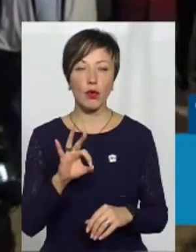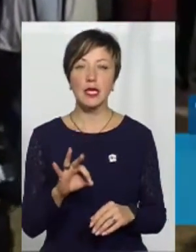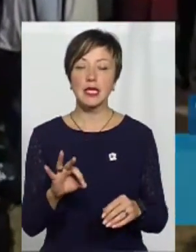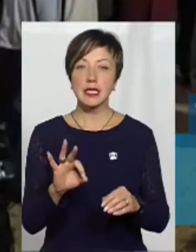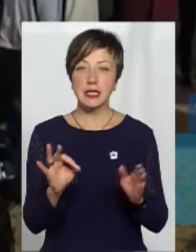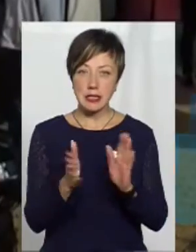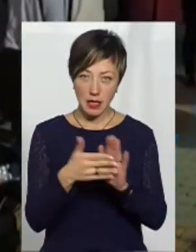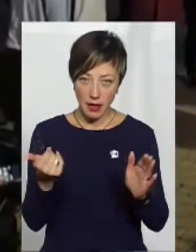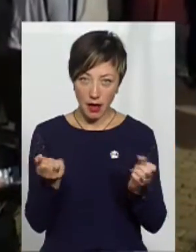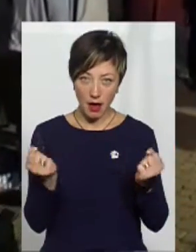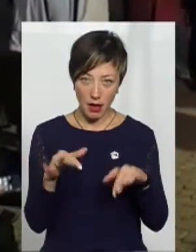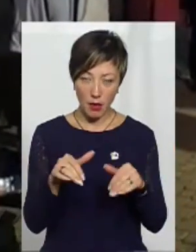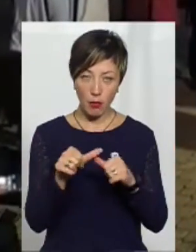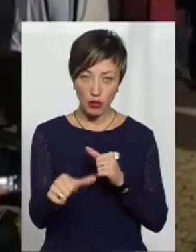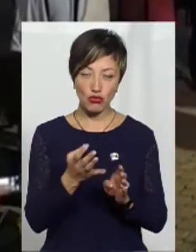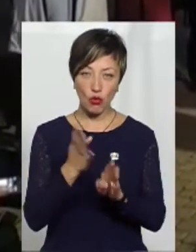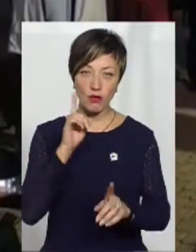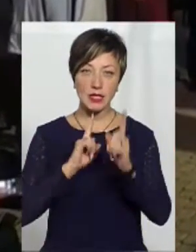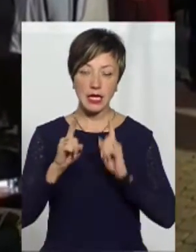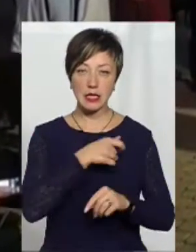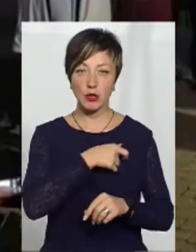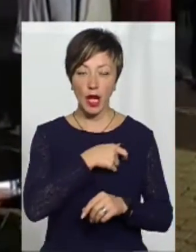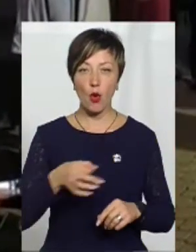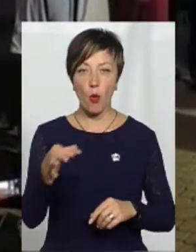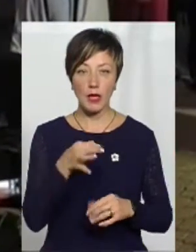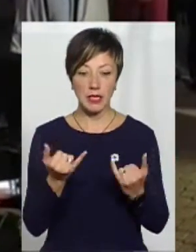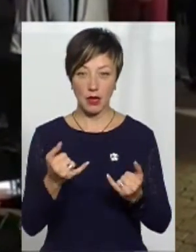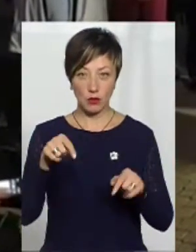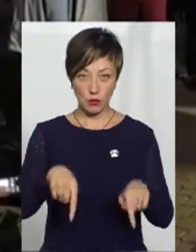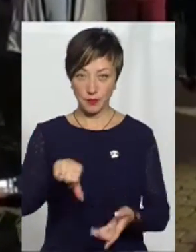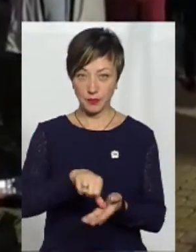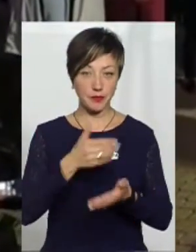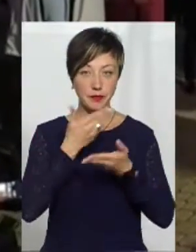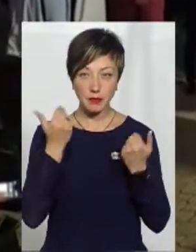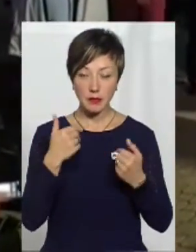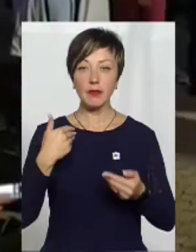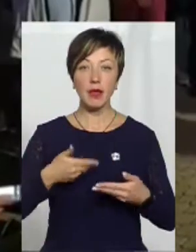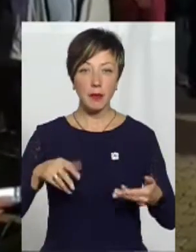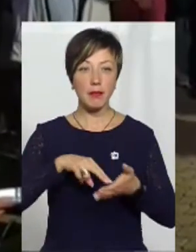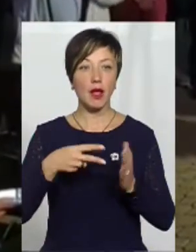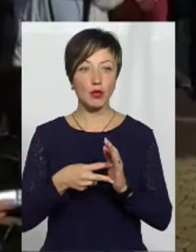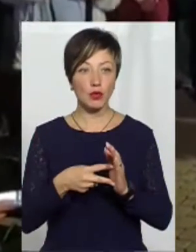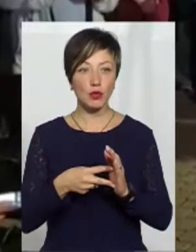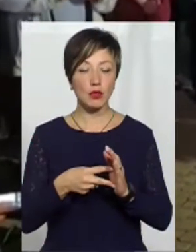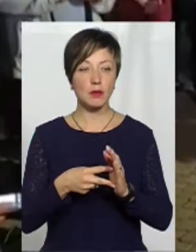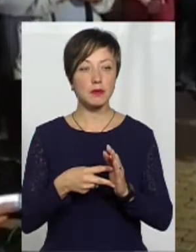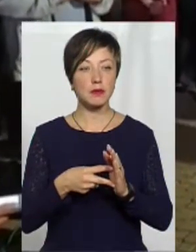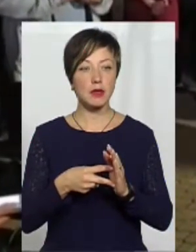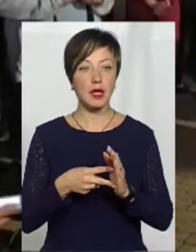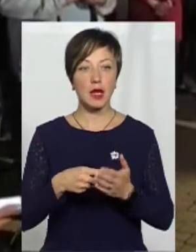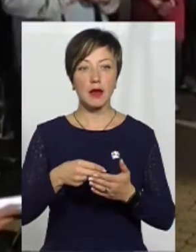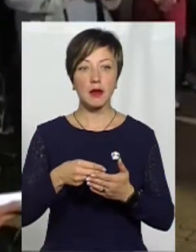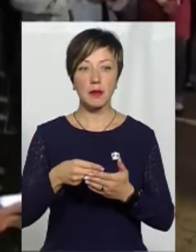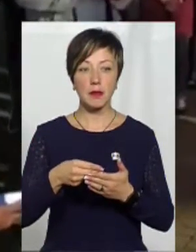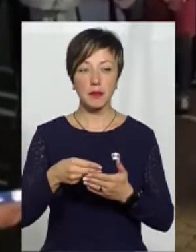зібрати позачергову сесію обласної ради. Оскільки він зараз відсутній, то ми плануємо її провести, щоб, якщо підпишуться